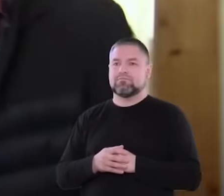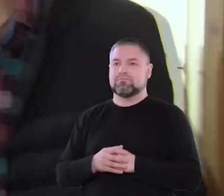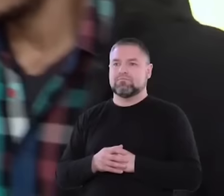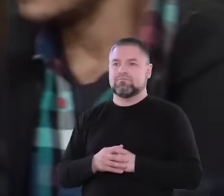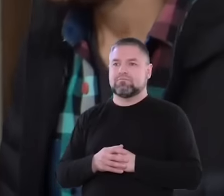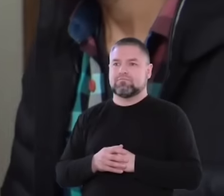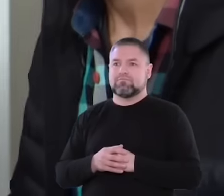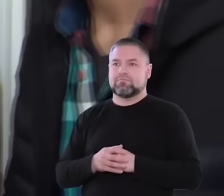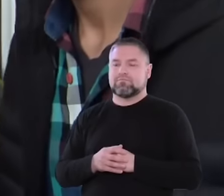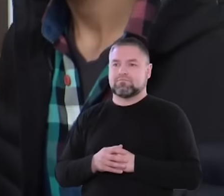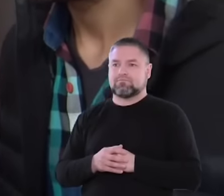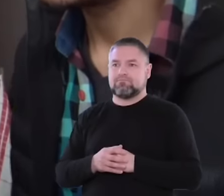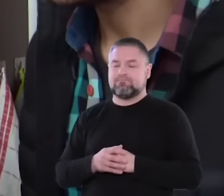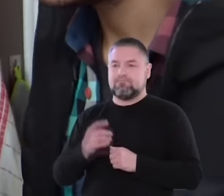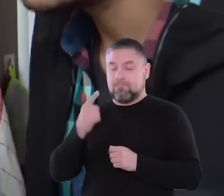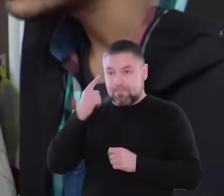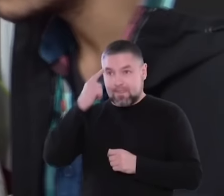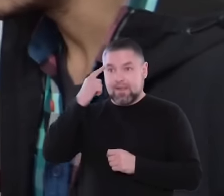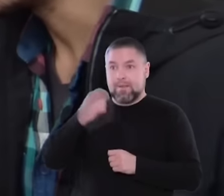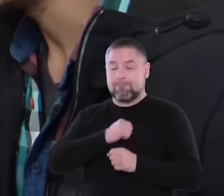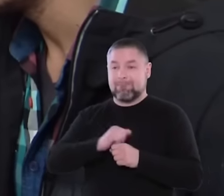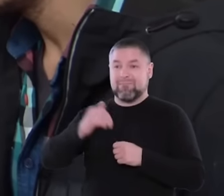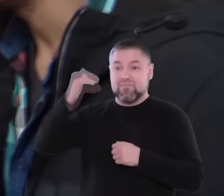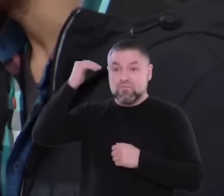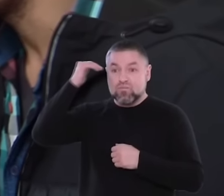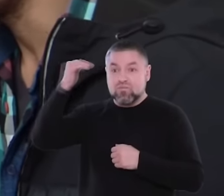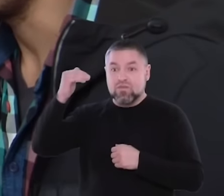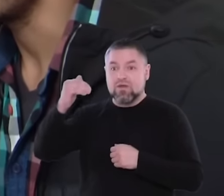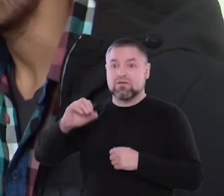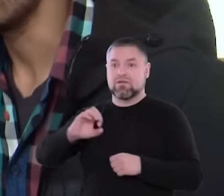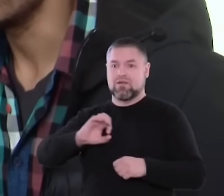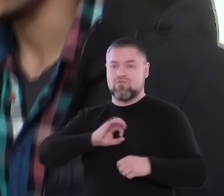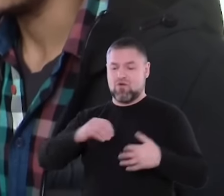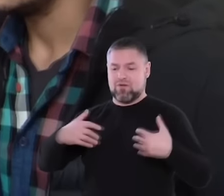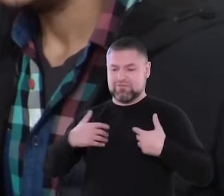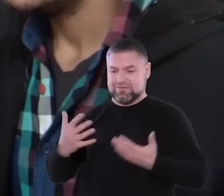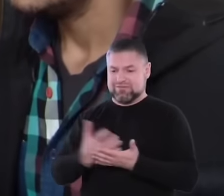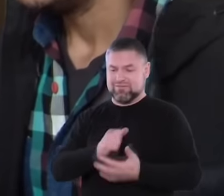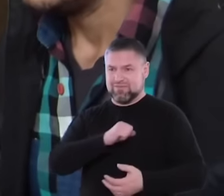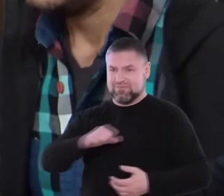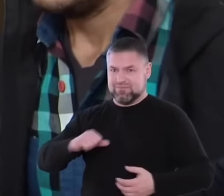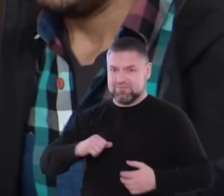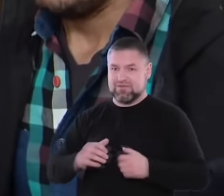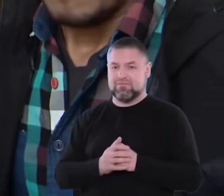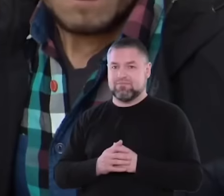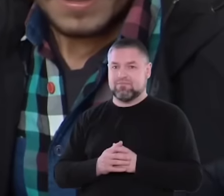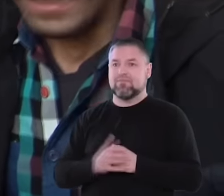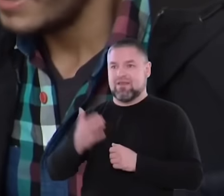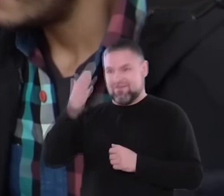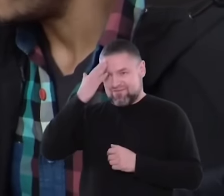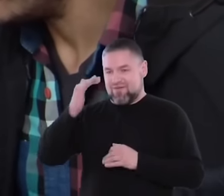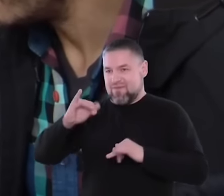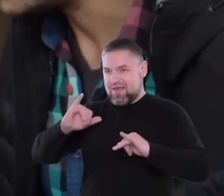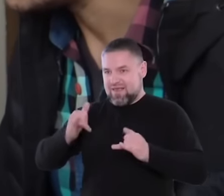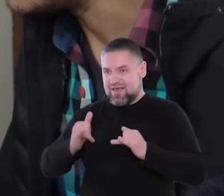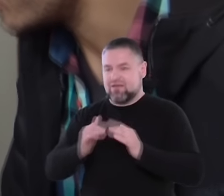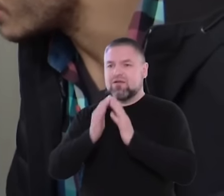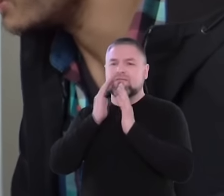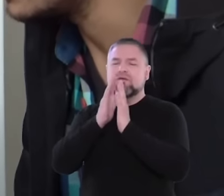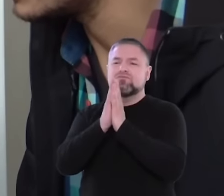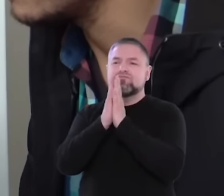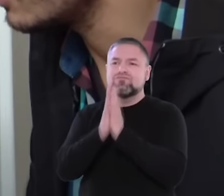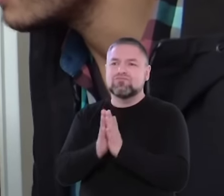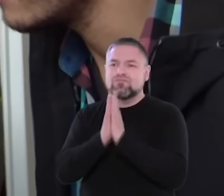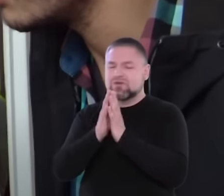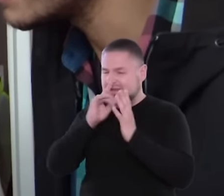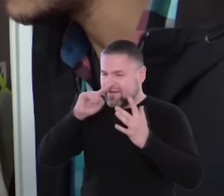Mamo, przypomniałem ci, że ja już jestem dorosły i że sam zarabiam na swoje życie. No, niestety wiem nawet jak. Mamo, ja cię proszę,